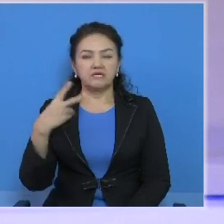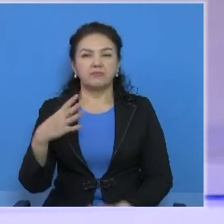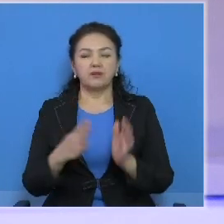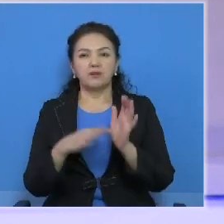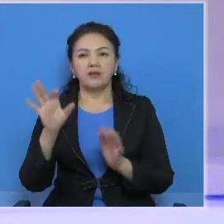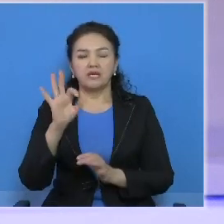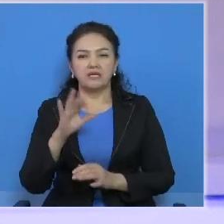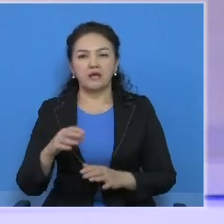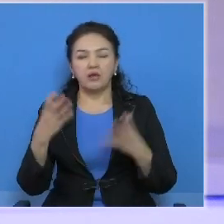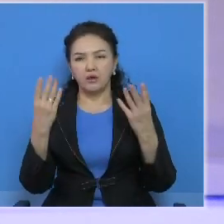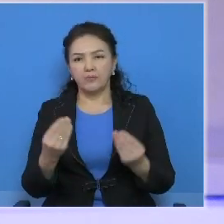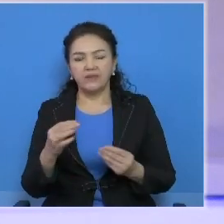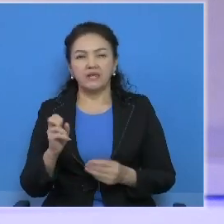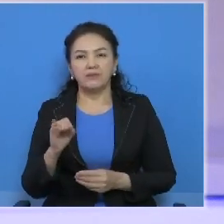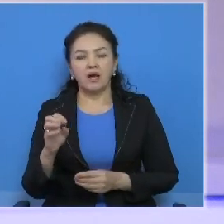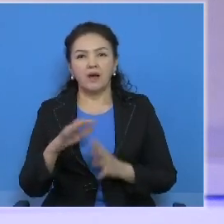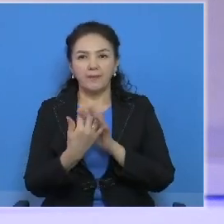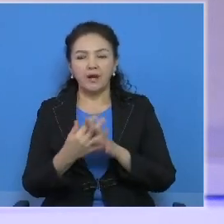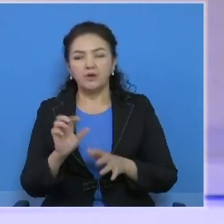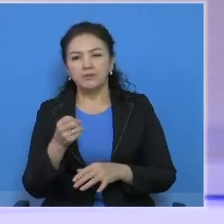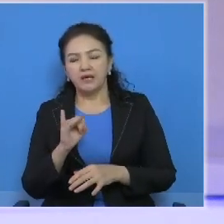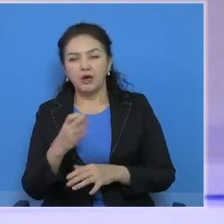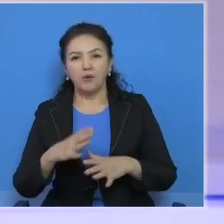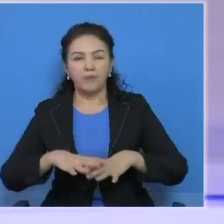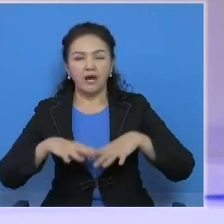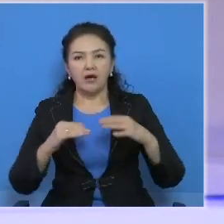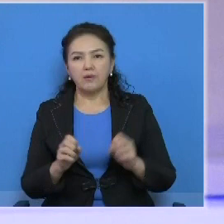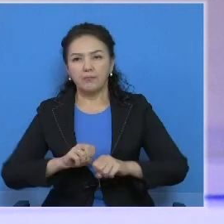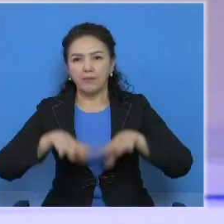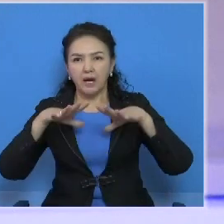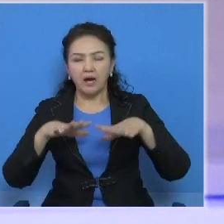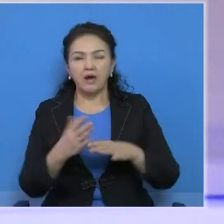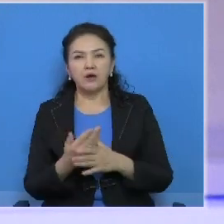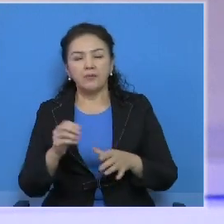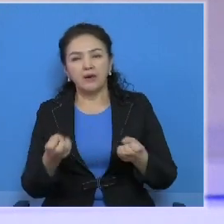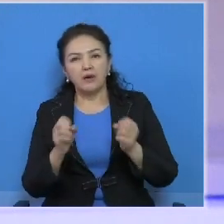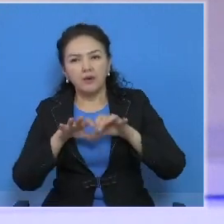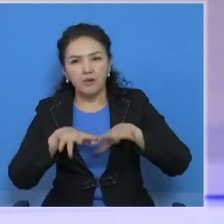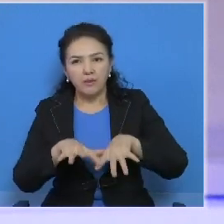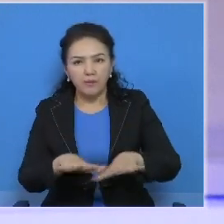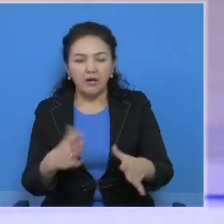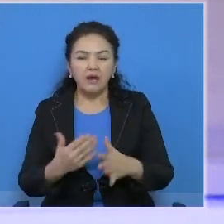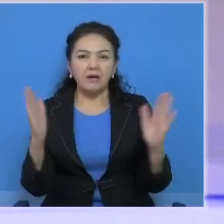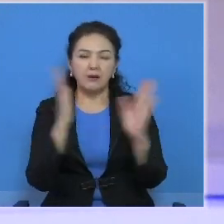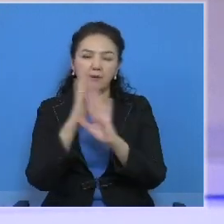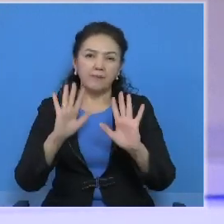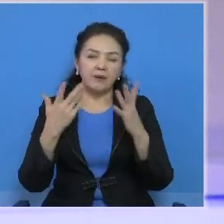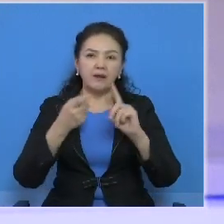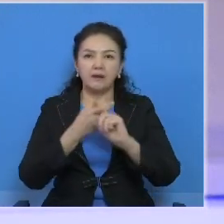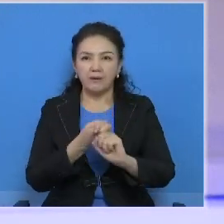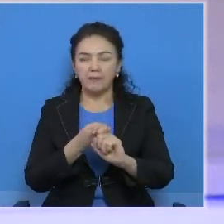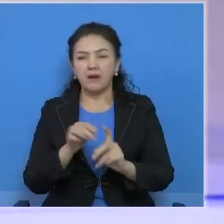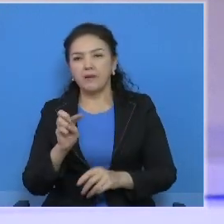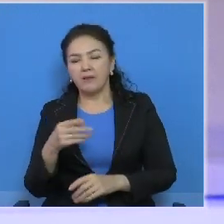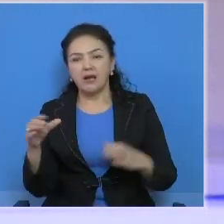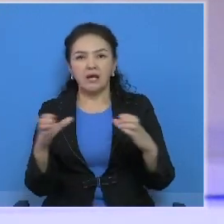29 қазан күні Темір ауданы Кеңгияқ ауылындағы мұнай кен орнында құбыр жарылып, қалдық төгілген болатын. Аталған экологиялық жағдайға байланысты мұнай